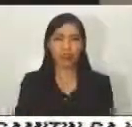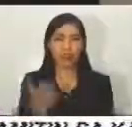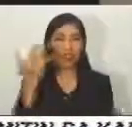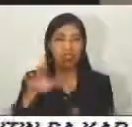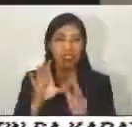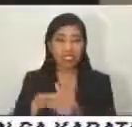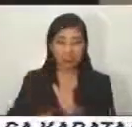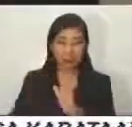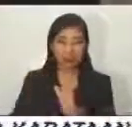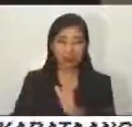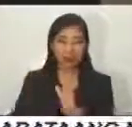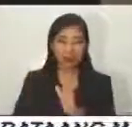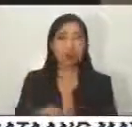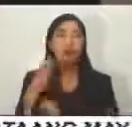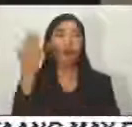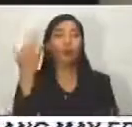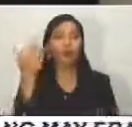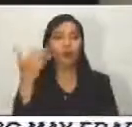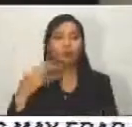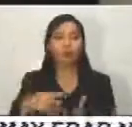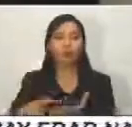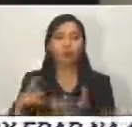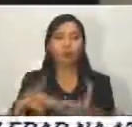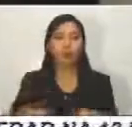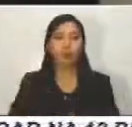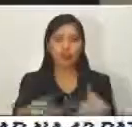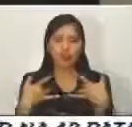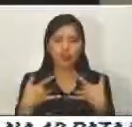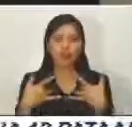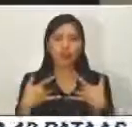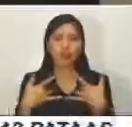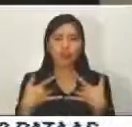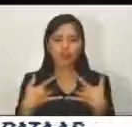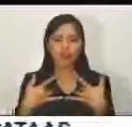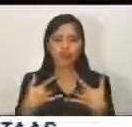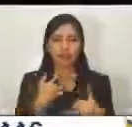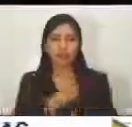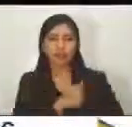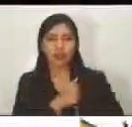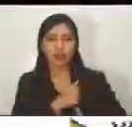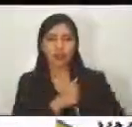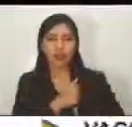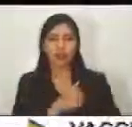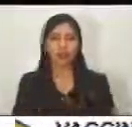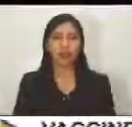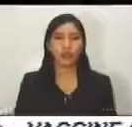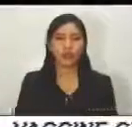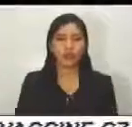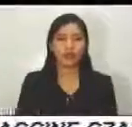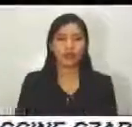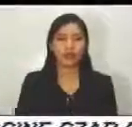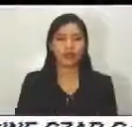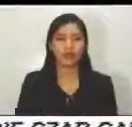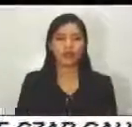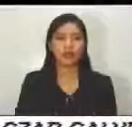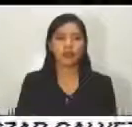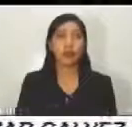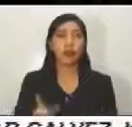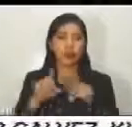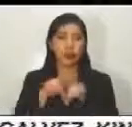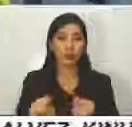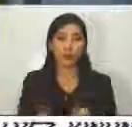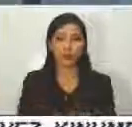ng mas mapanganib na Lambda COVID-19 variant. Ayon kay Duque, ang Lambda strain ay tinuturing ng World